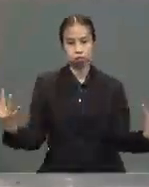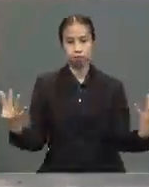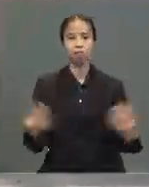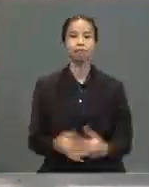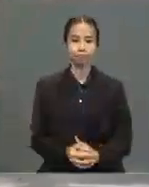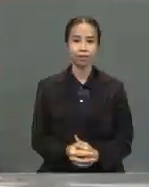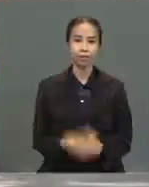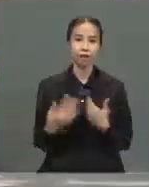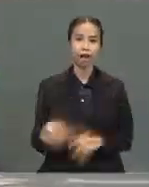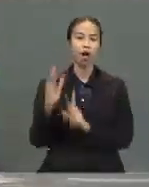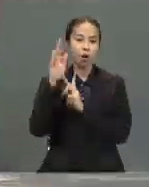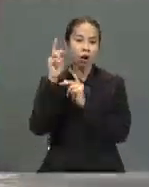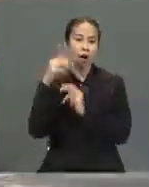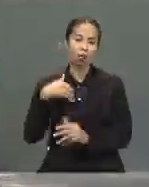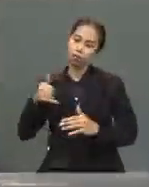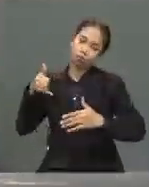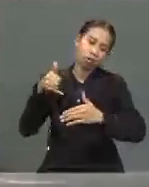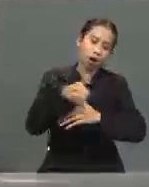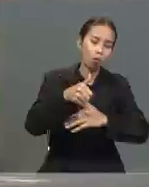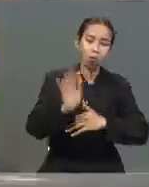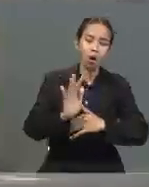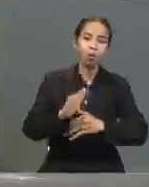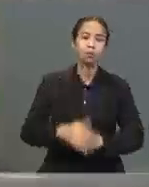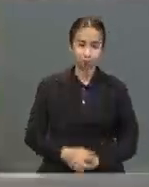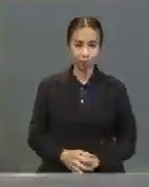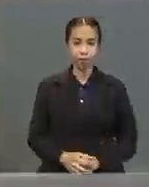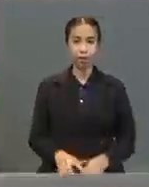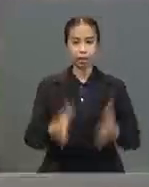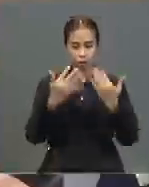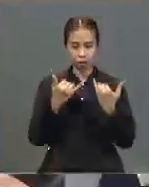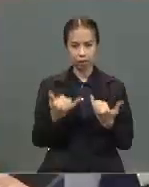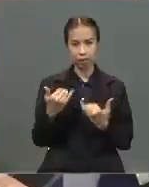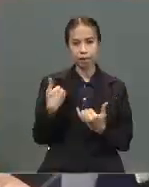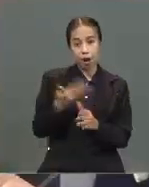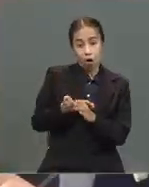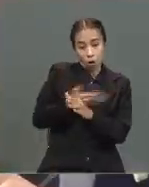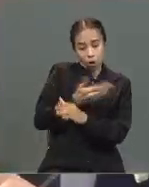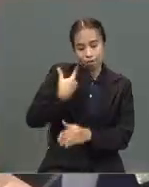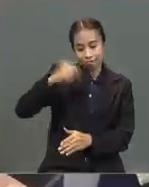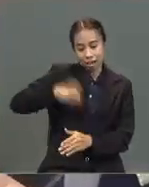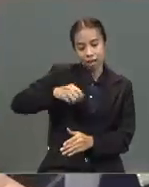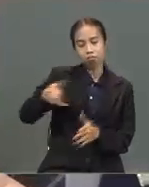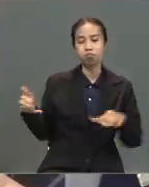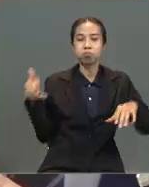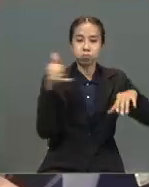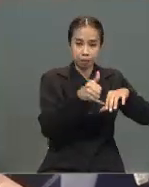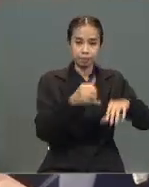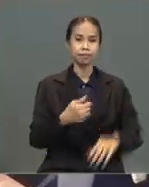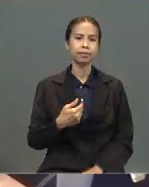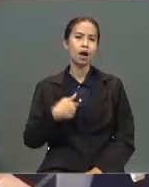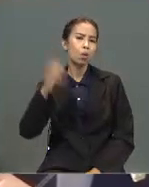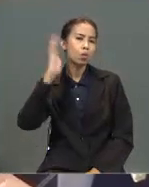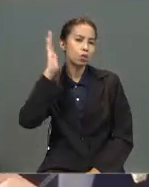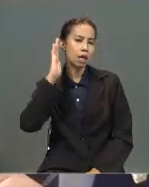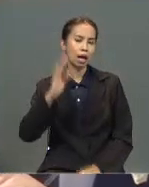อาญาไม่อยากให้ซื้อมันชนนั้นเข้าไปภายในครับด้วยก่อนขึ้นฟังการไต่สวนนั้นไม้ระยองหรือว่าคุณอนุพงศ์เนี่ยก็ยืน